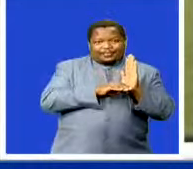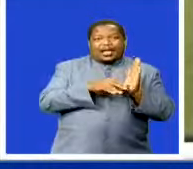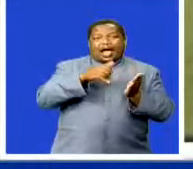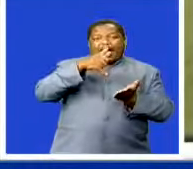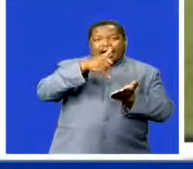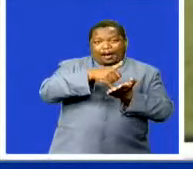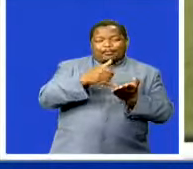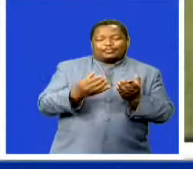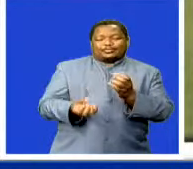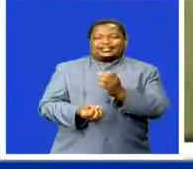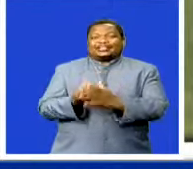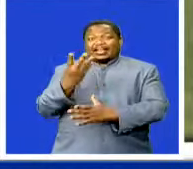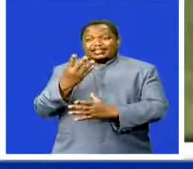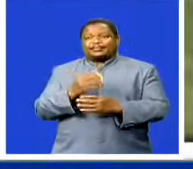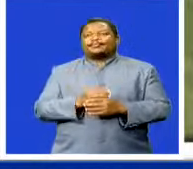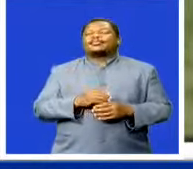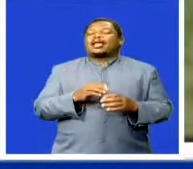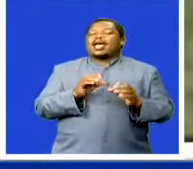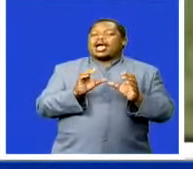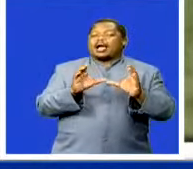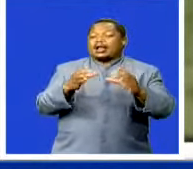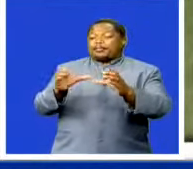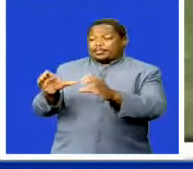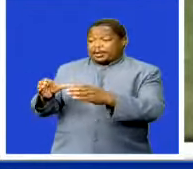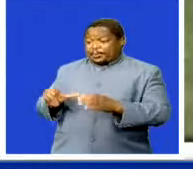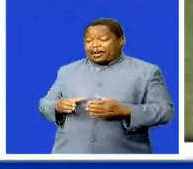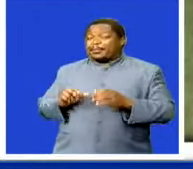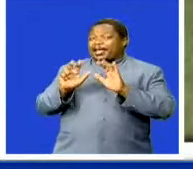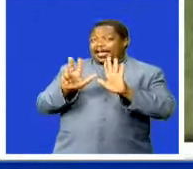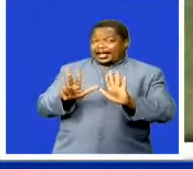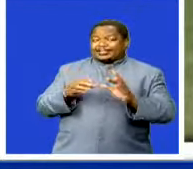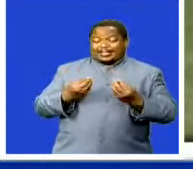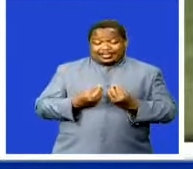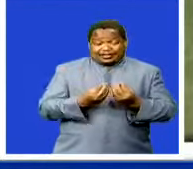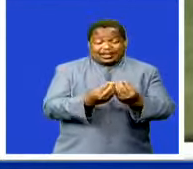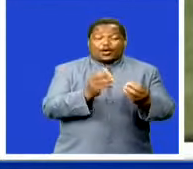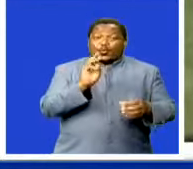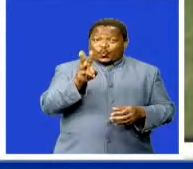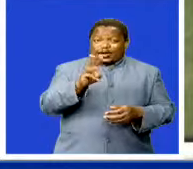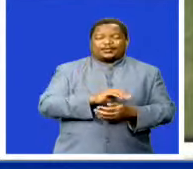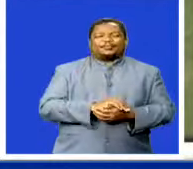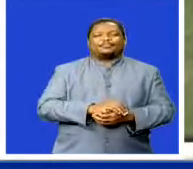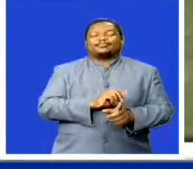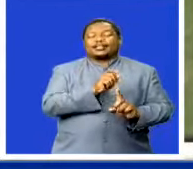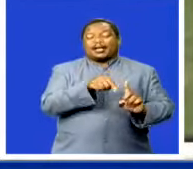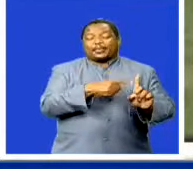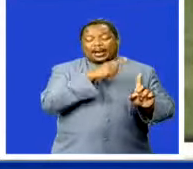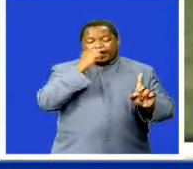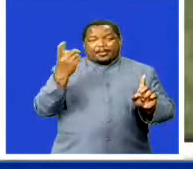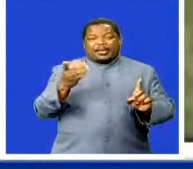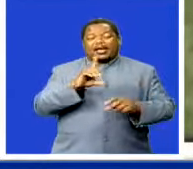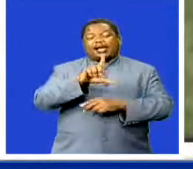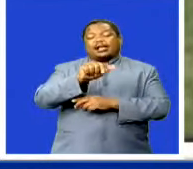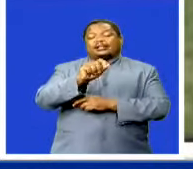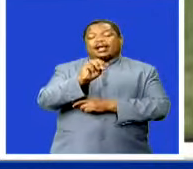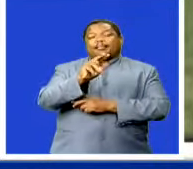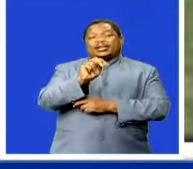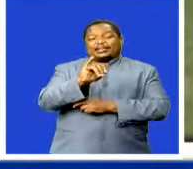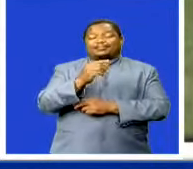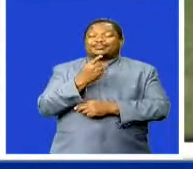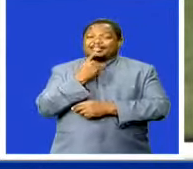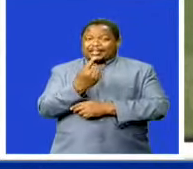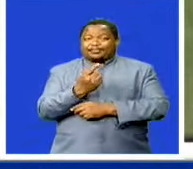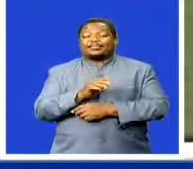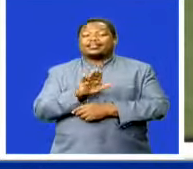lolunga lalenhlangano uthi nakuhambe kahle babuke ukuthi batawuhlanganisa likhethelo labomake letawumelela live